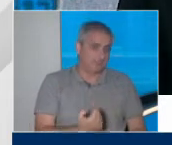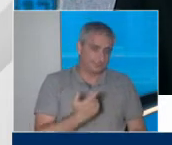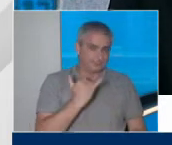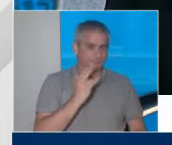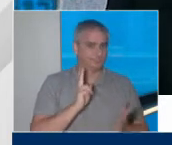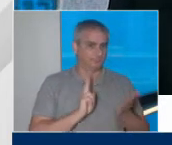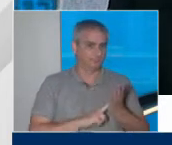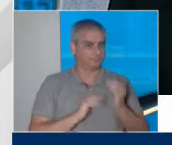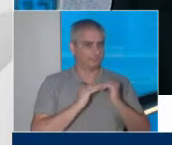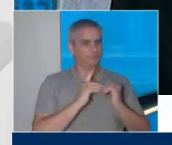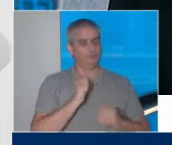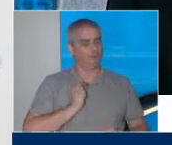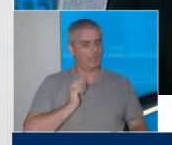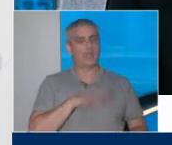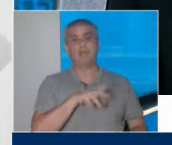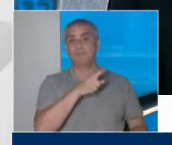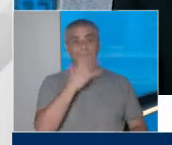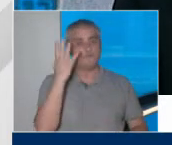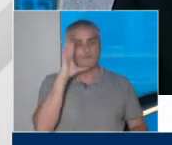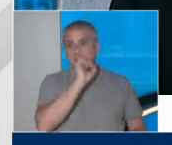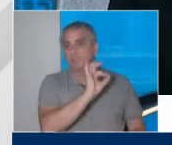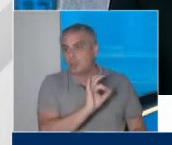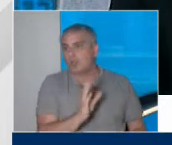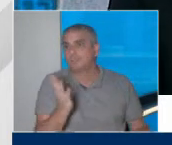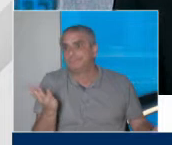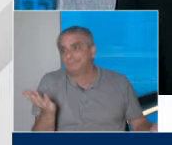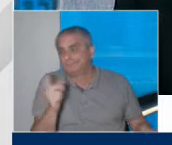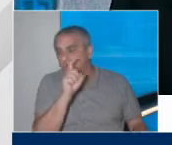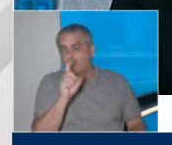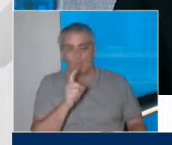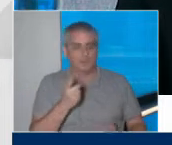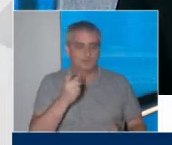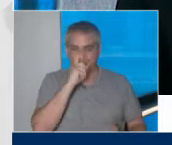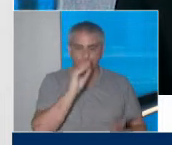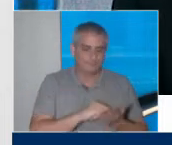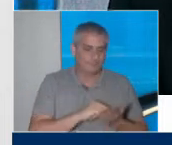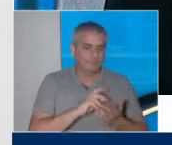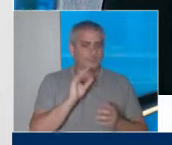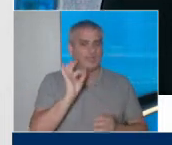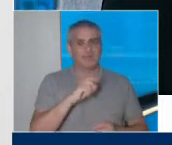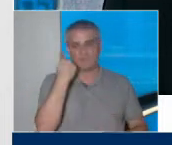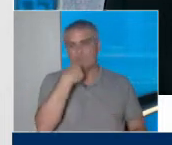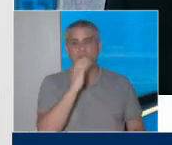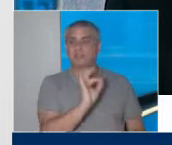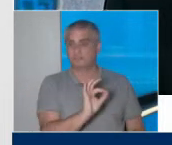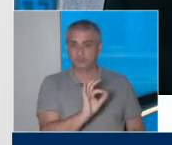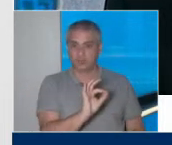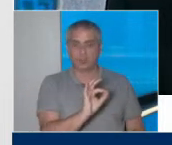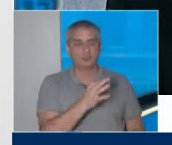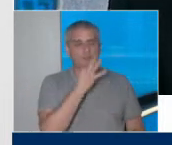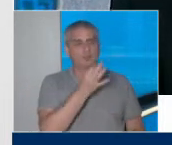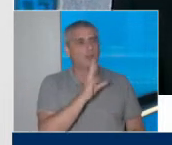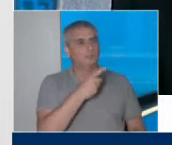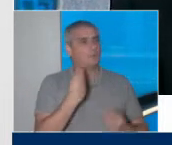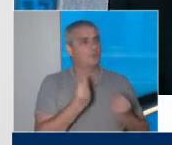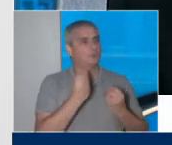נכון וראוי שצהל, גם עם המסקנות, אתה יודע, יכולות להחתים אותו, לפגוע בתדמיתו של צהל, השאלה אם זה